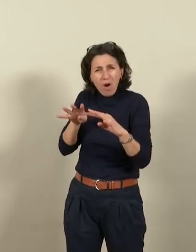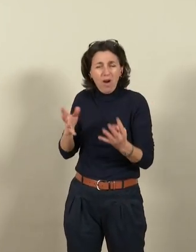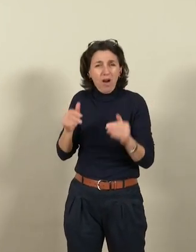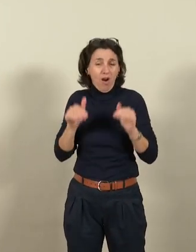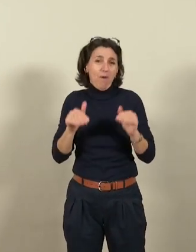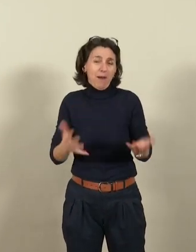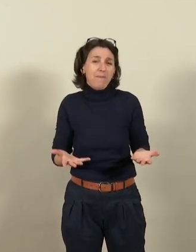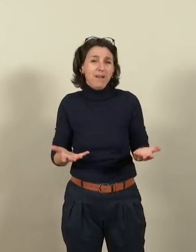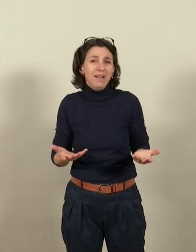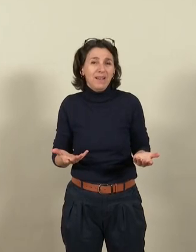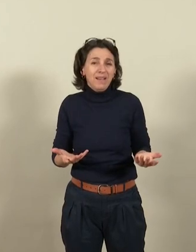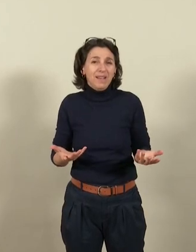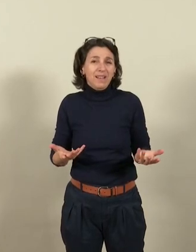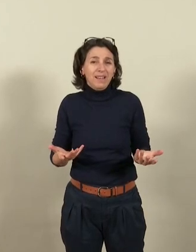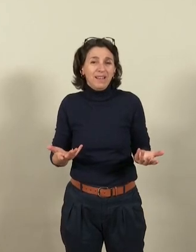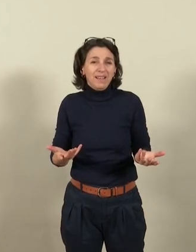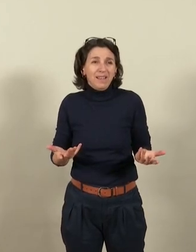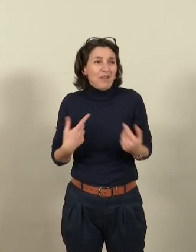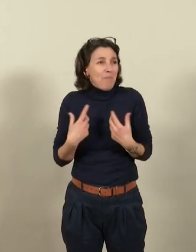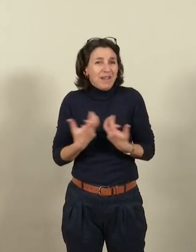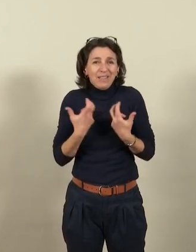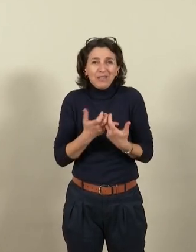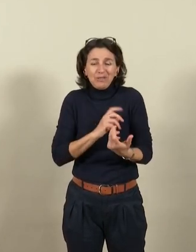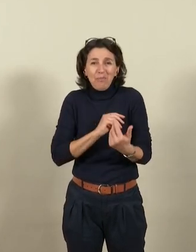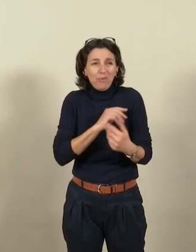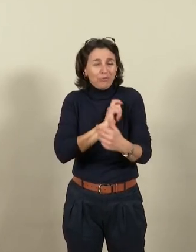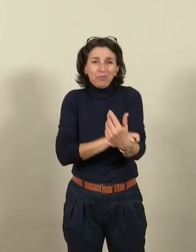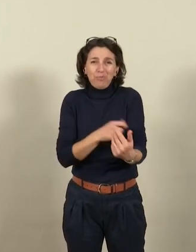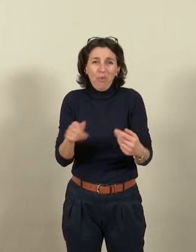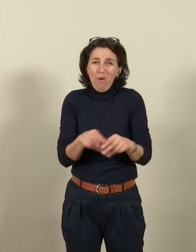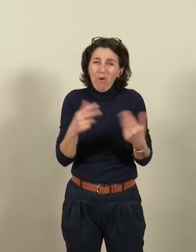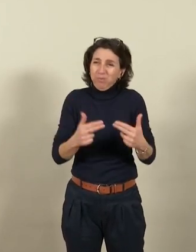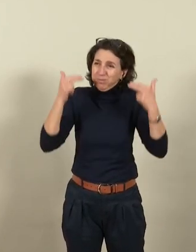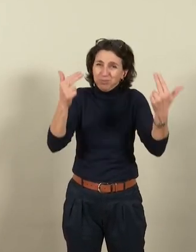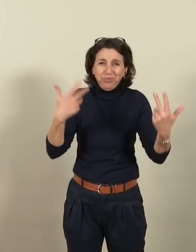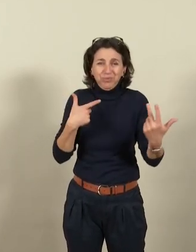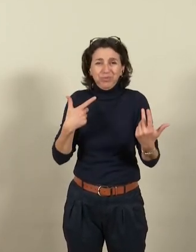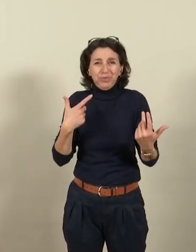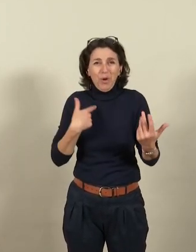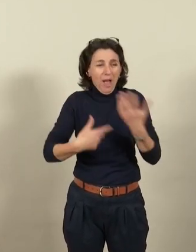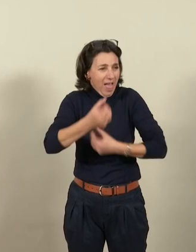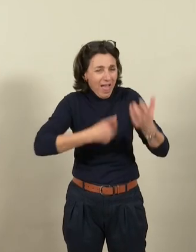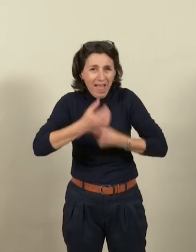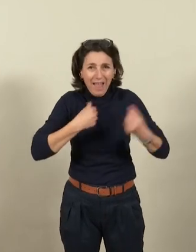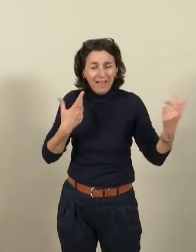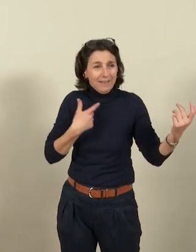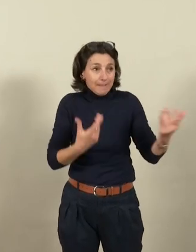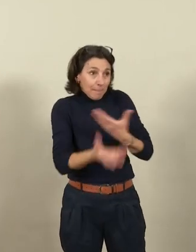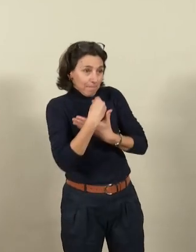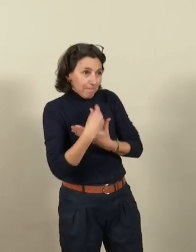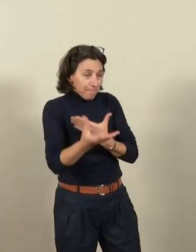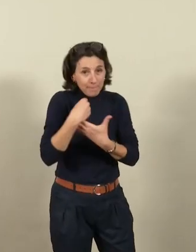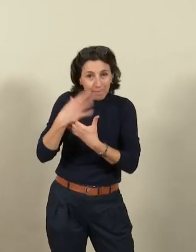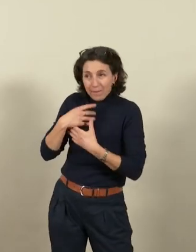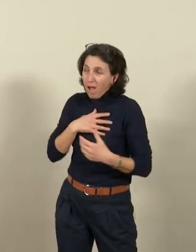l'exemple sportif qui qui compte pour amener les les personnes à pratiquer c'est